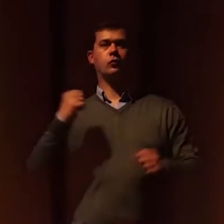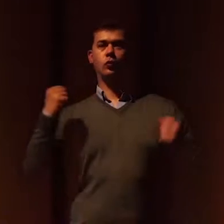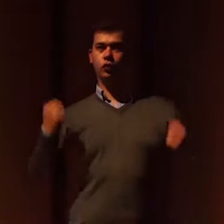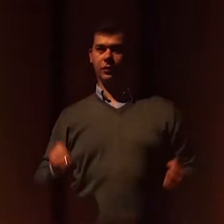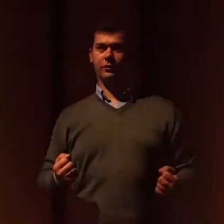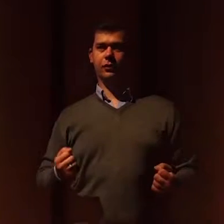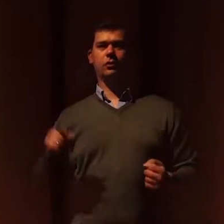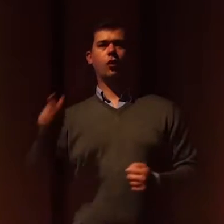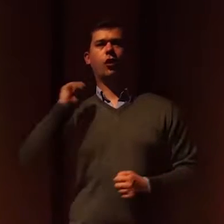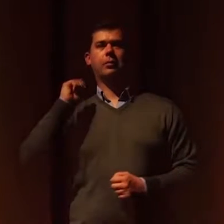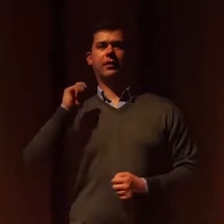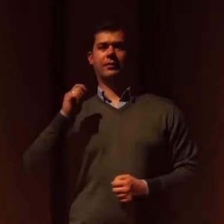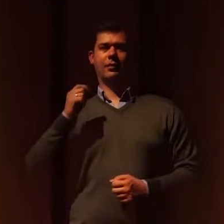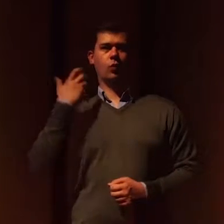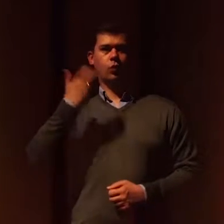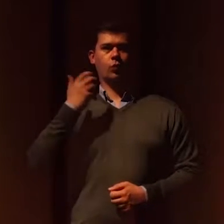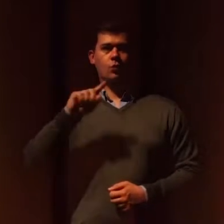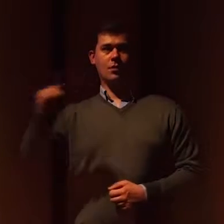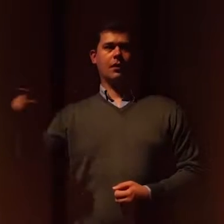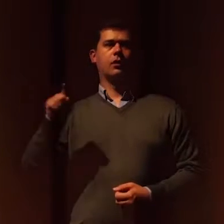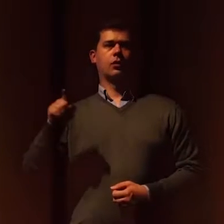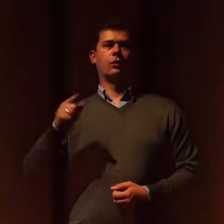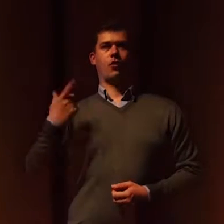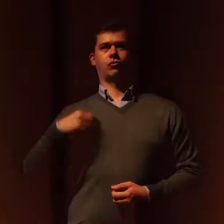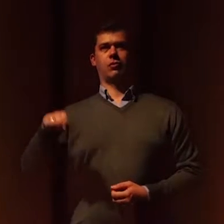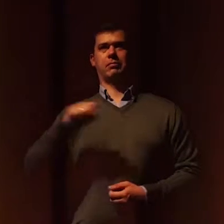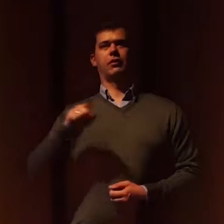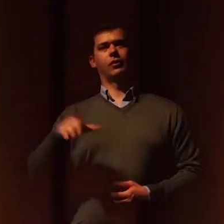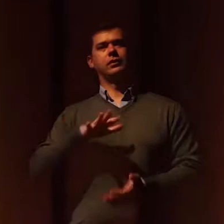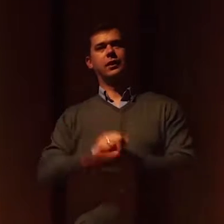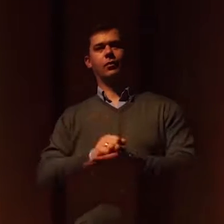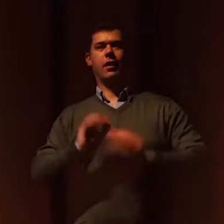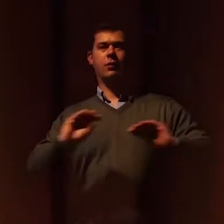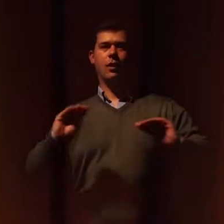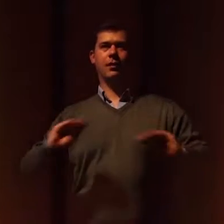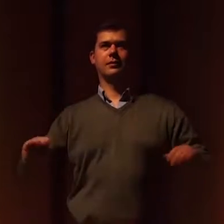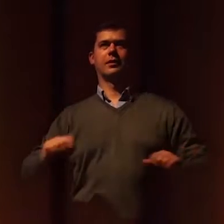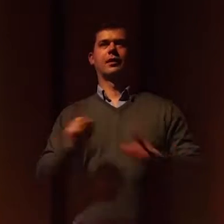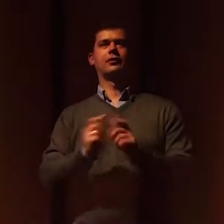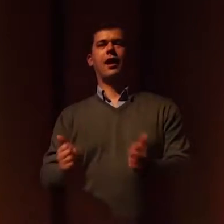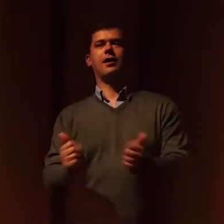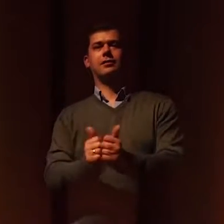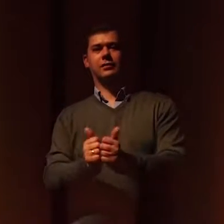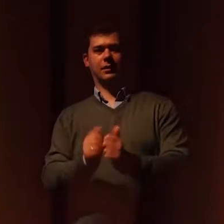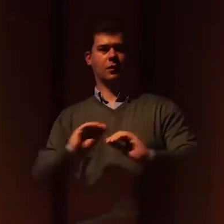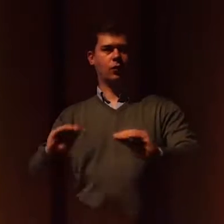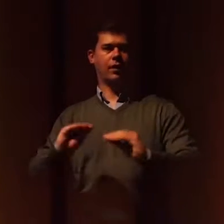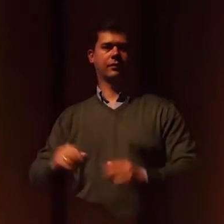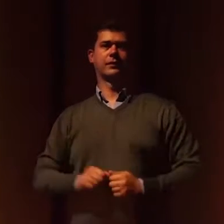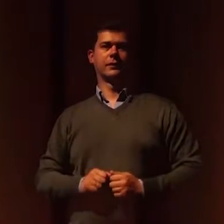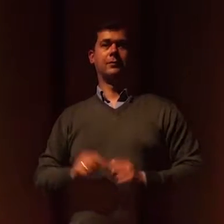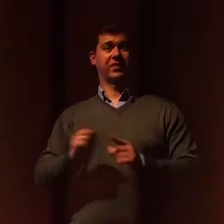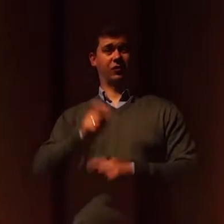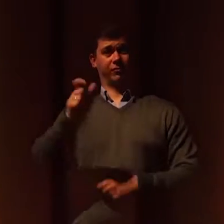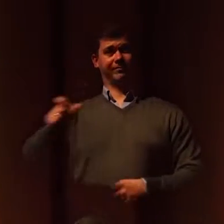romskich zresztą bardzo wiele spośród nich to są osoby które zajmują się właśnie edukacją bo są asystentami edukacyjnymi i od